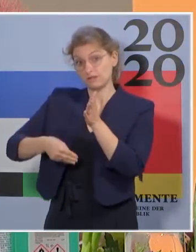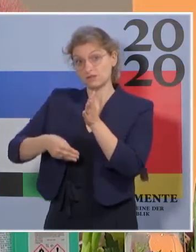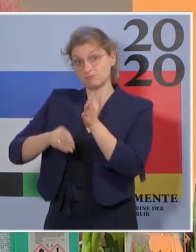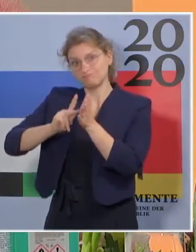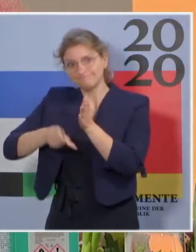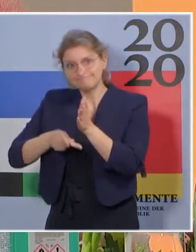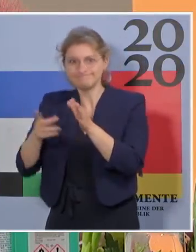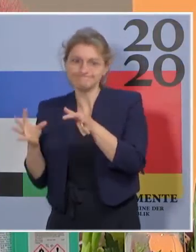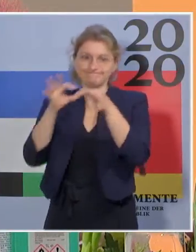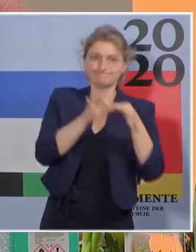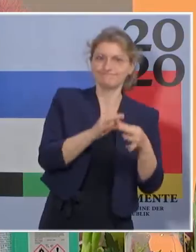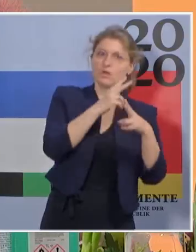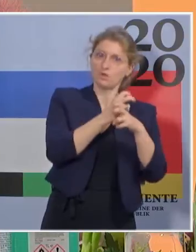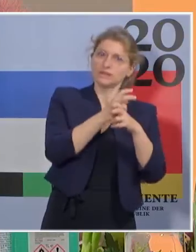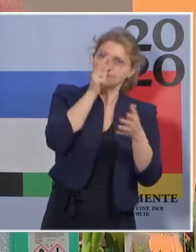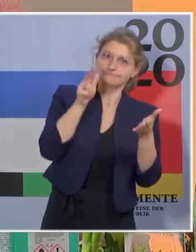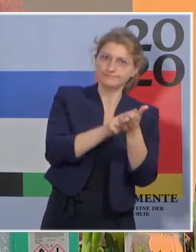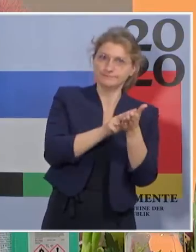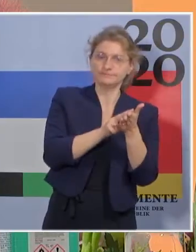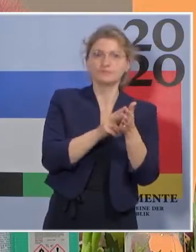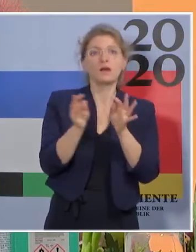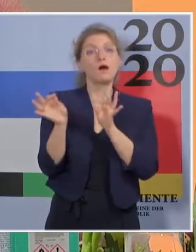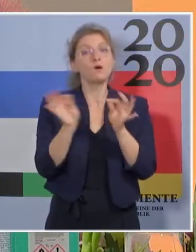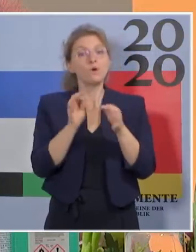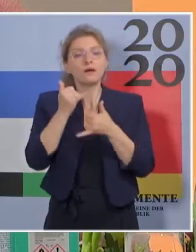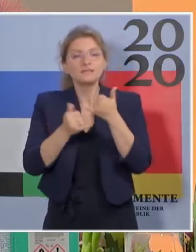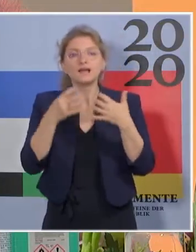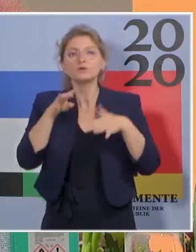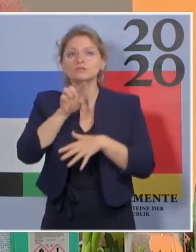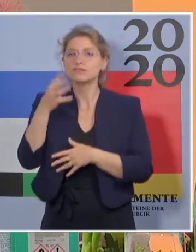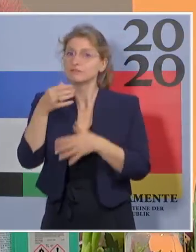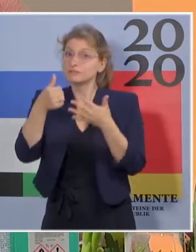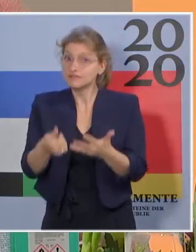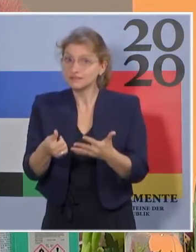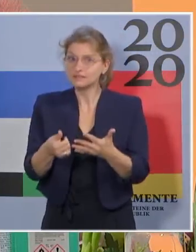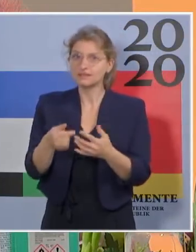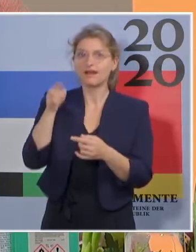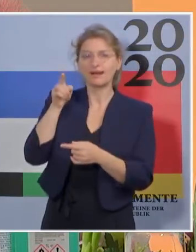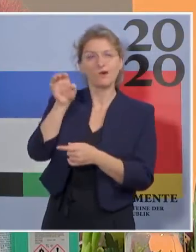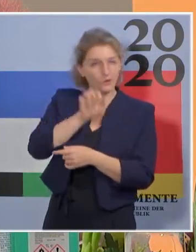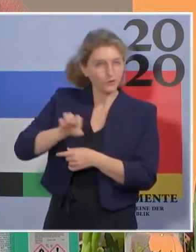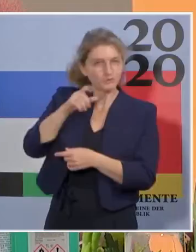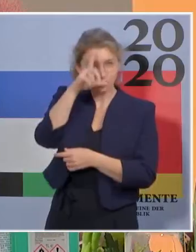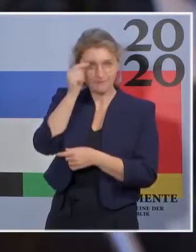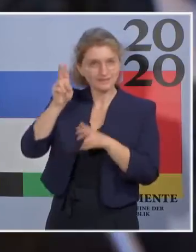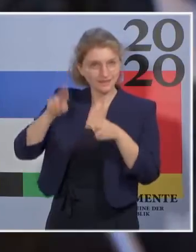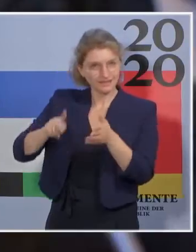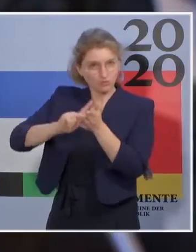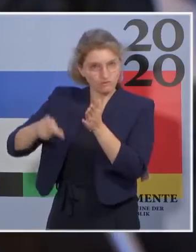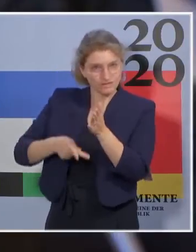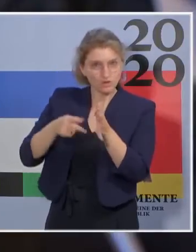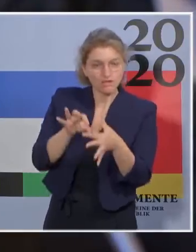auch ratifiziert wurde. Und denken Sie an das Jahr 1964, als diese Europäische Menschenrechtskonvention